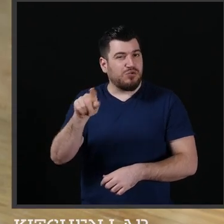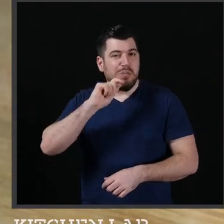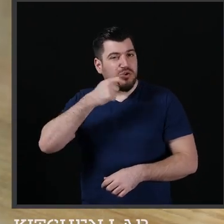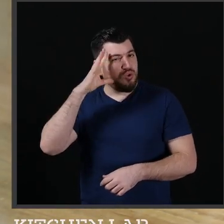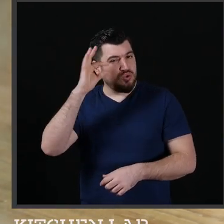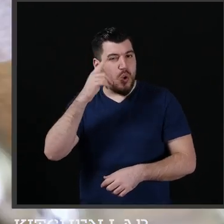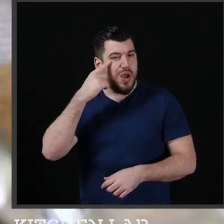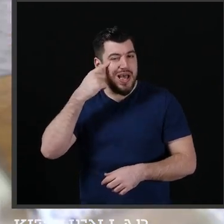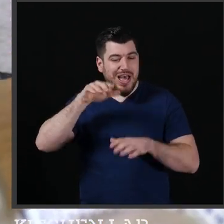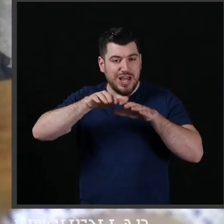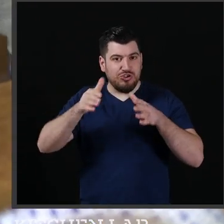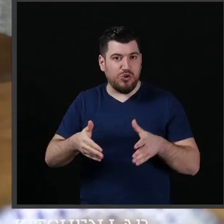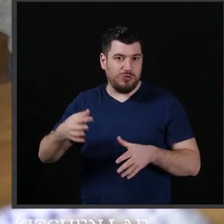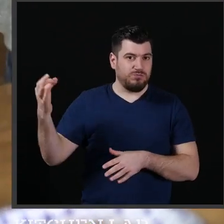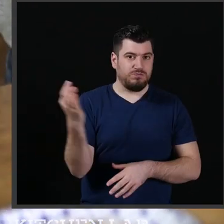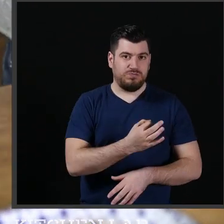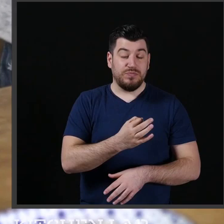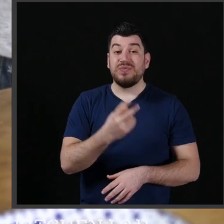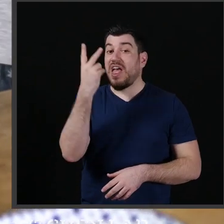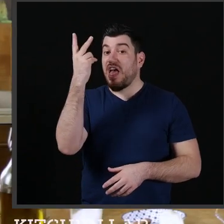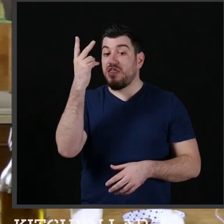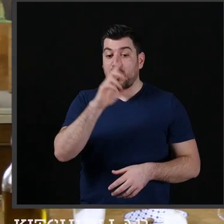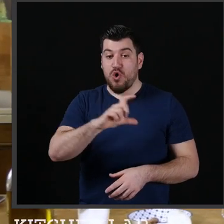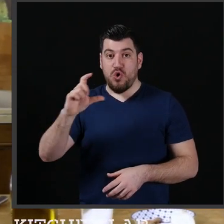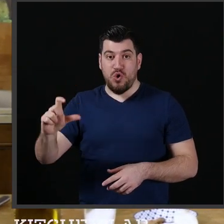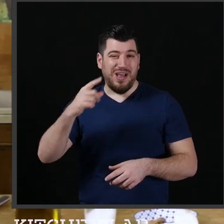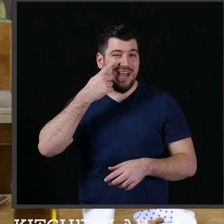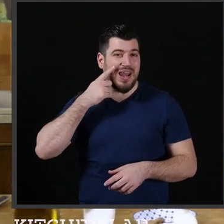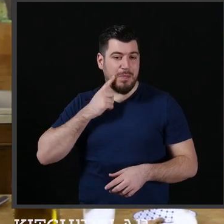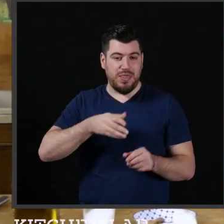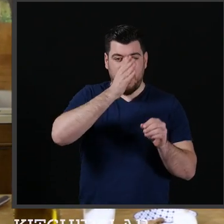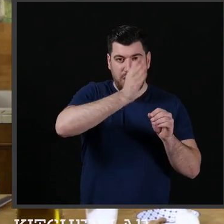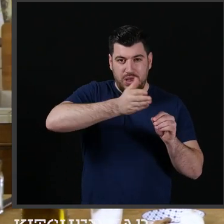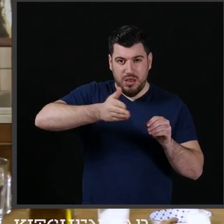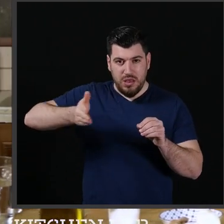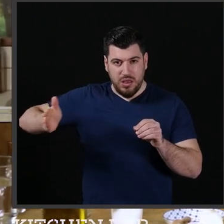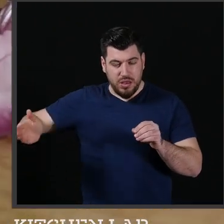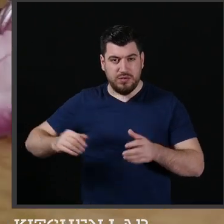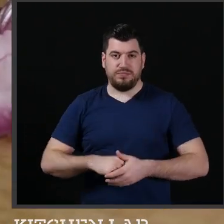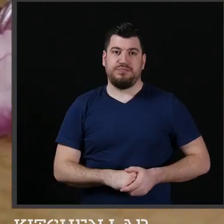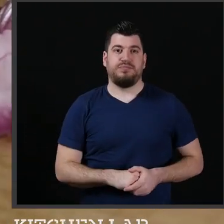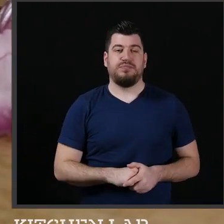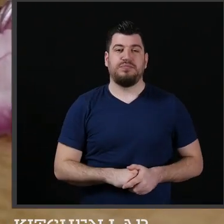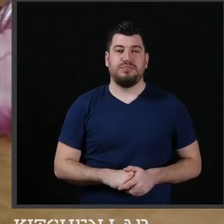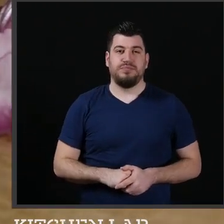Παίρνουμε 2 κρεμμυδάκια. Και τα ψιλοκόβουμε. Και να τα χοντροκόψετε, δεν πειράζει.